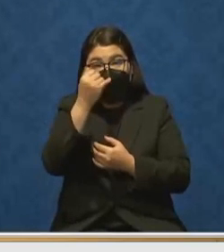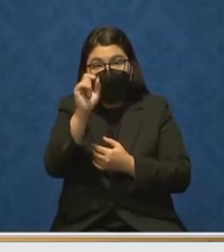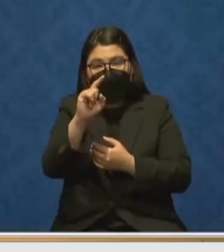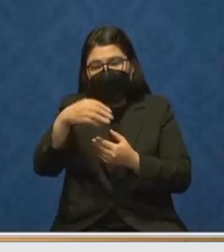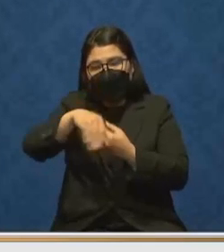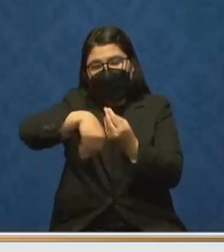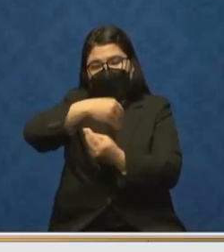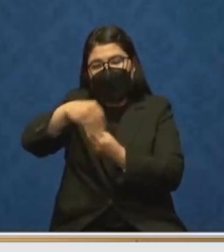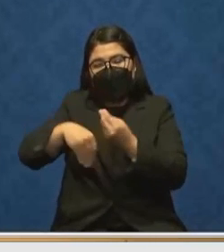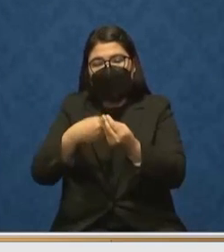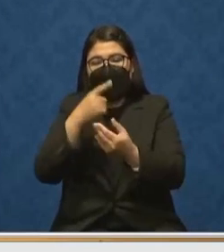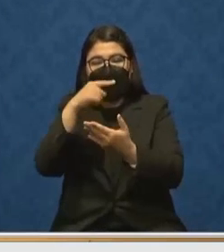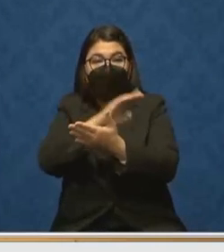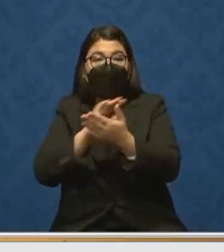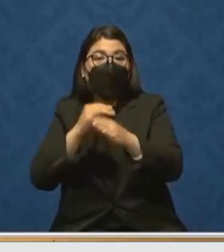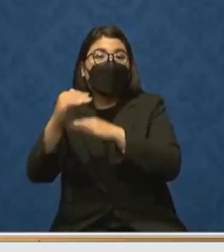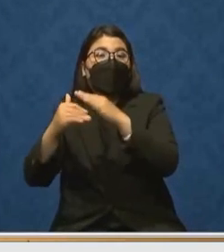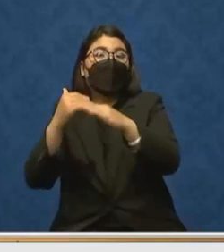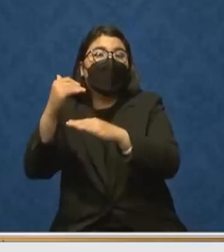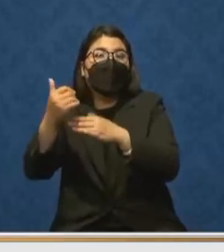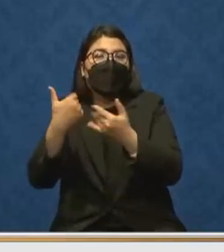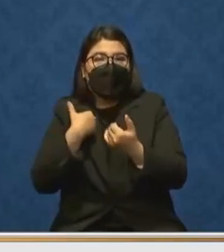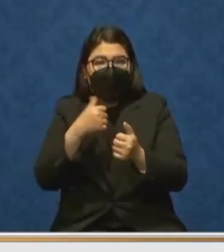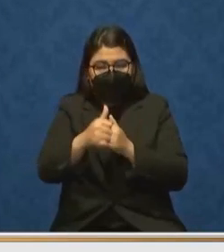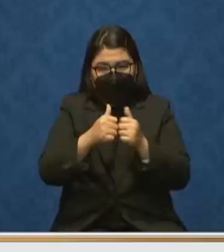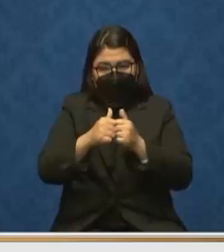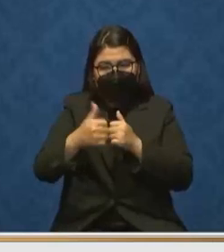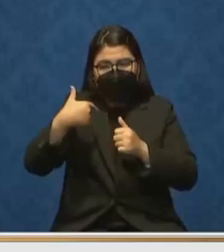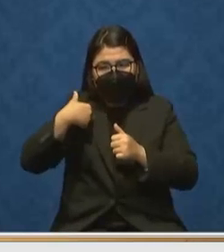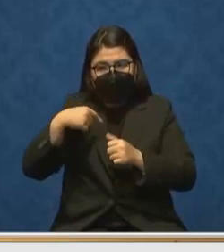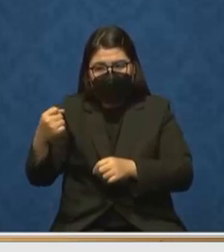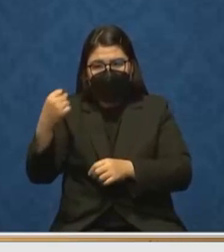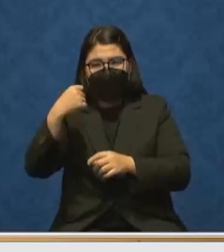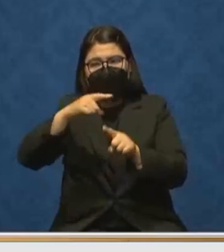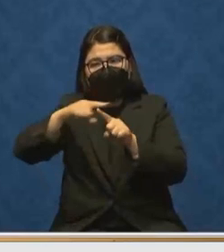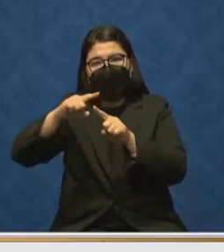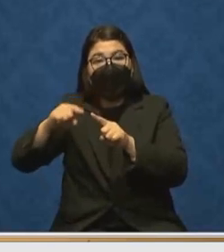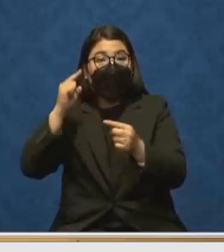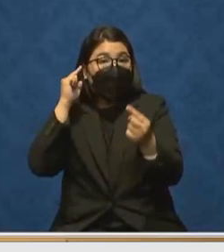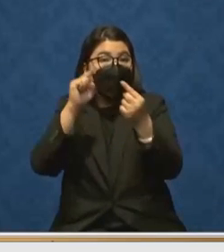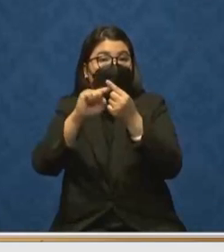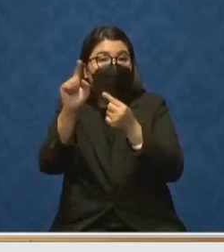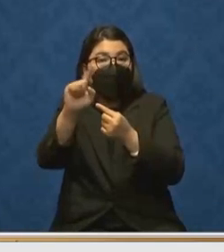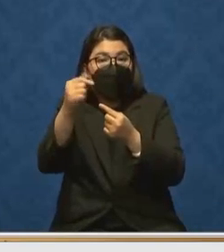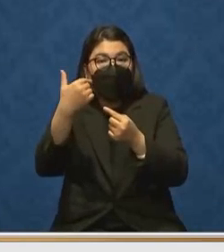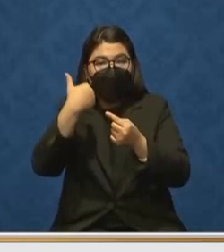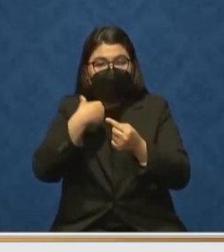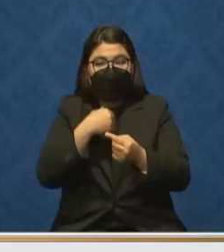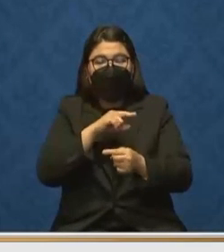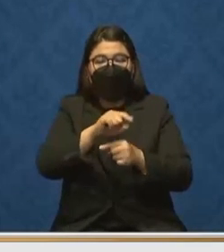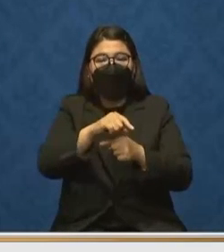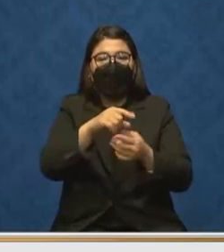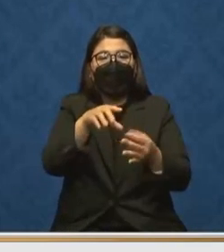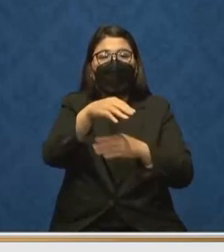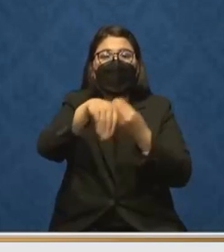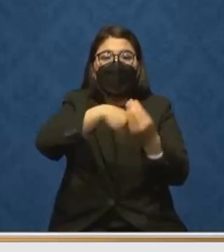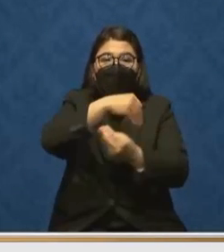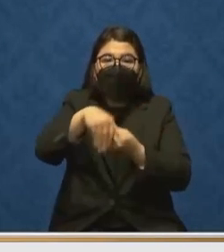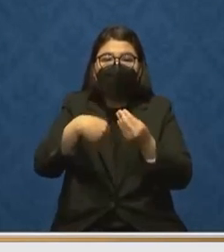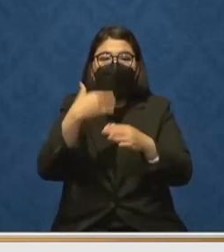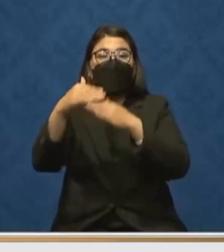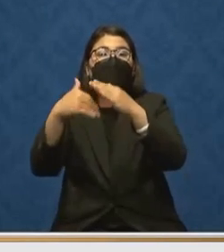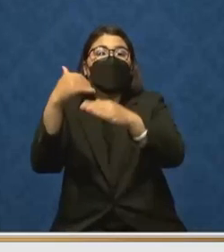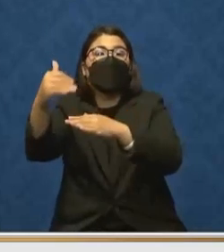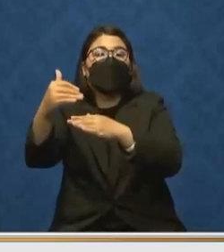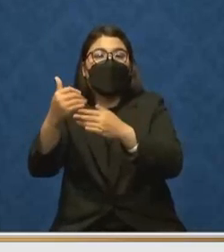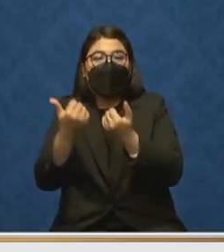เพิ่มขีดความสามารถในการแข่งขันมีเสถียรภาพและยั่งยืนโดยมีเป้าหมายกระจายความเจริญทางเศรษฐกิจและสังคมในทุกภูมิภา